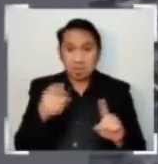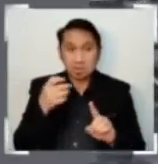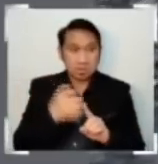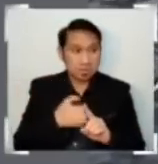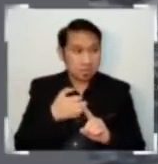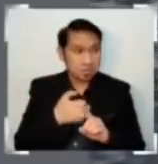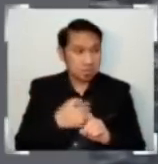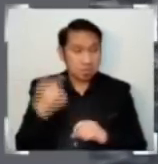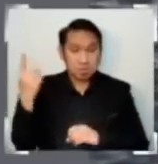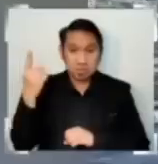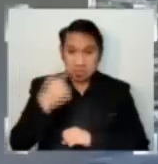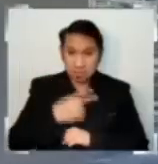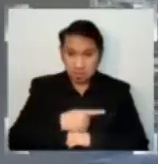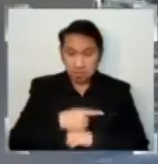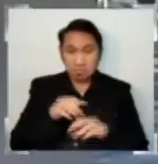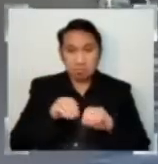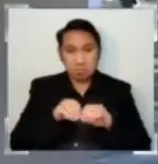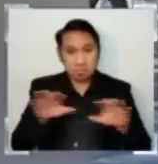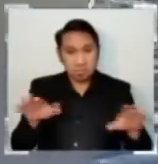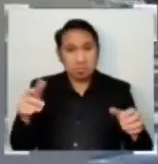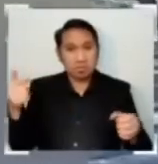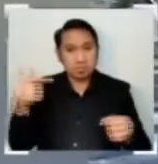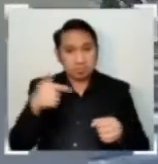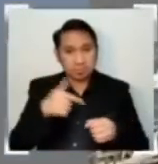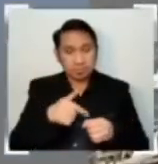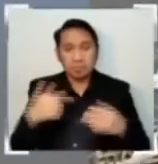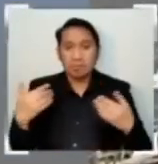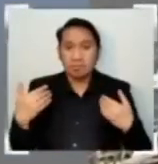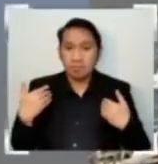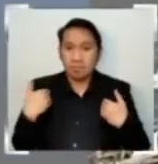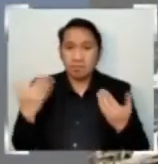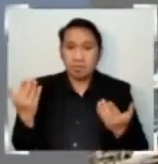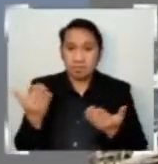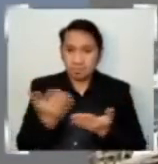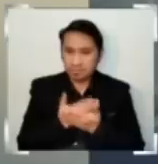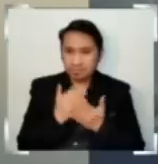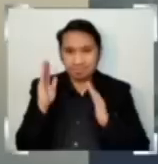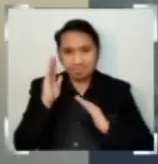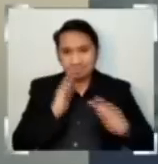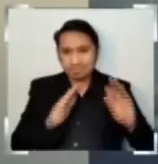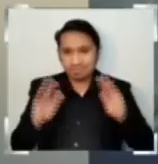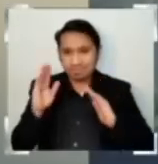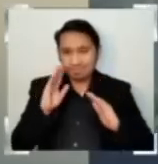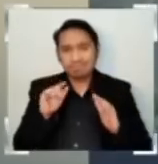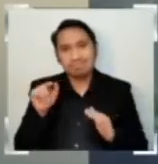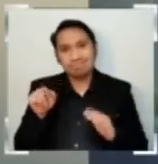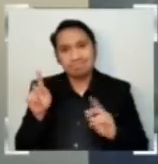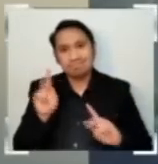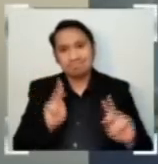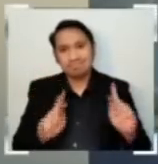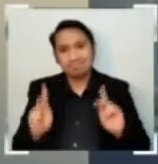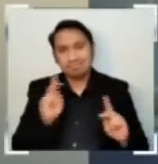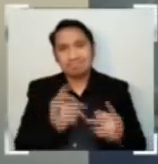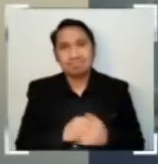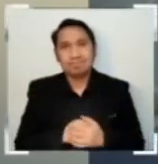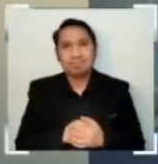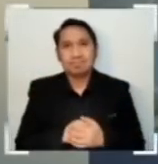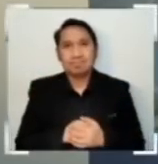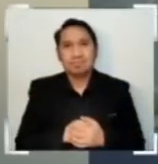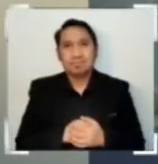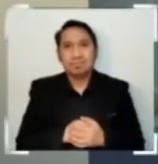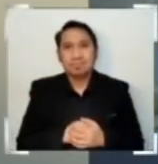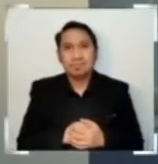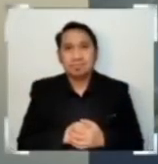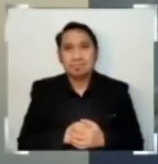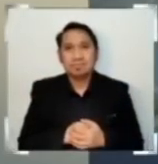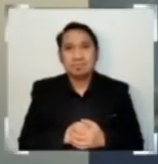ng langis, panibagong dagok para sa mga residenteng sa dagat umaasa. Hindi naman po rin hinihiling na may dumating na bagyo, pero mas